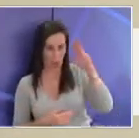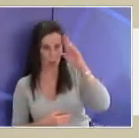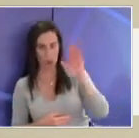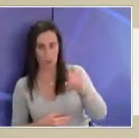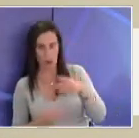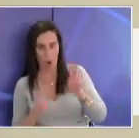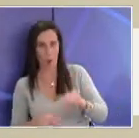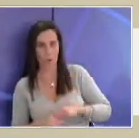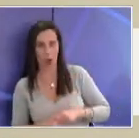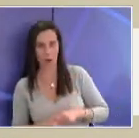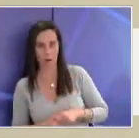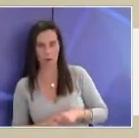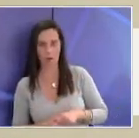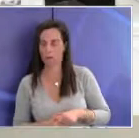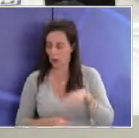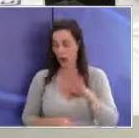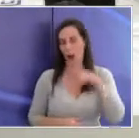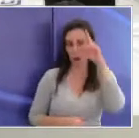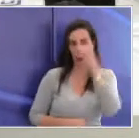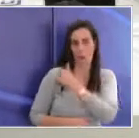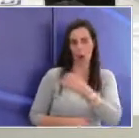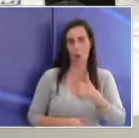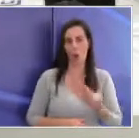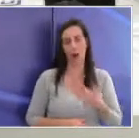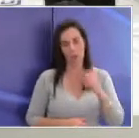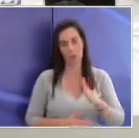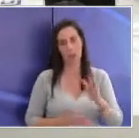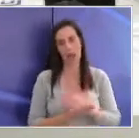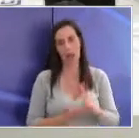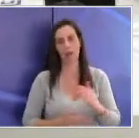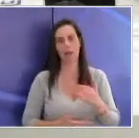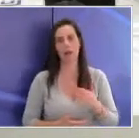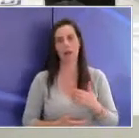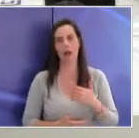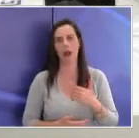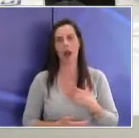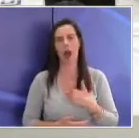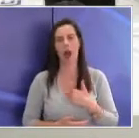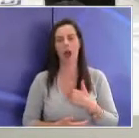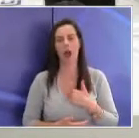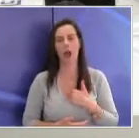גם באפשרויות? בין היתר, ואני צריך להחליט. אני